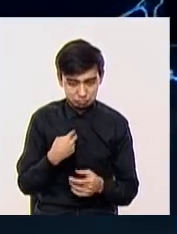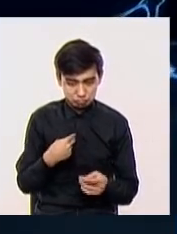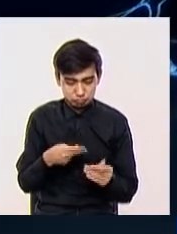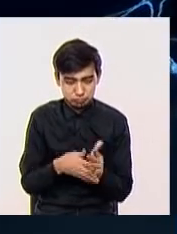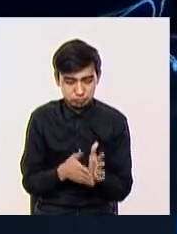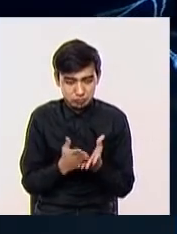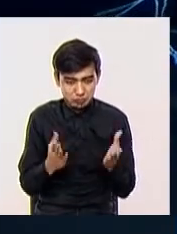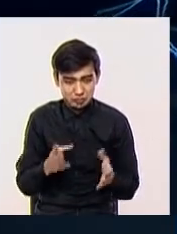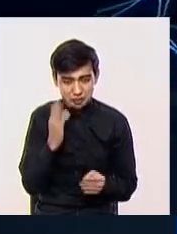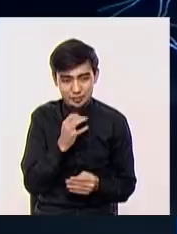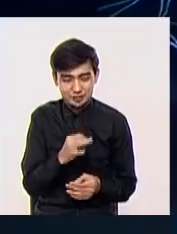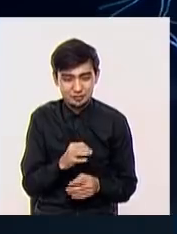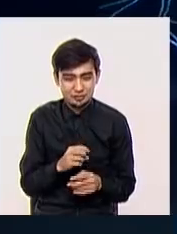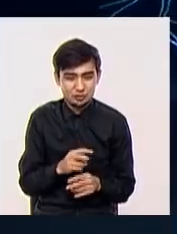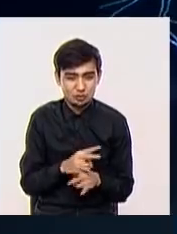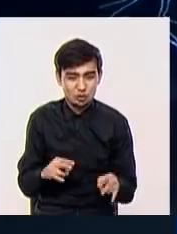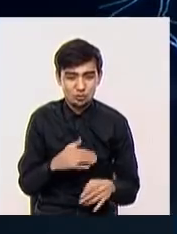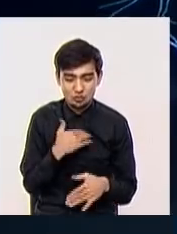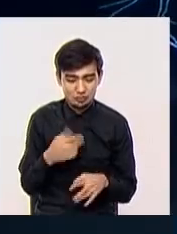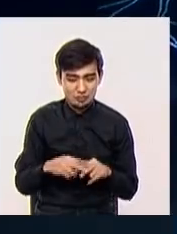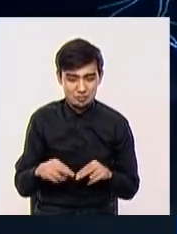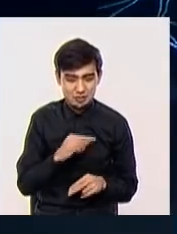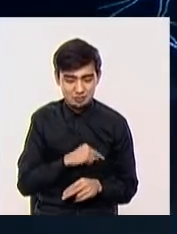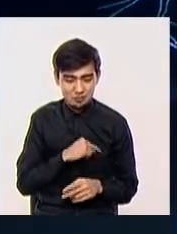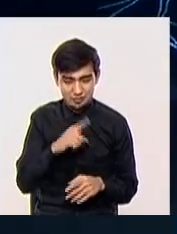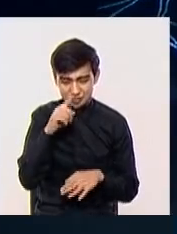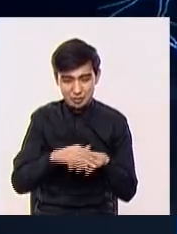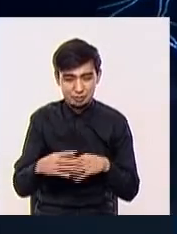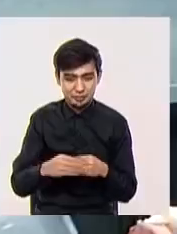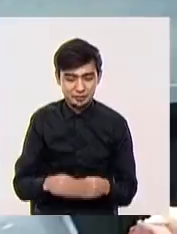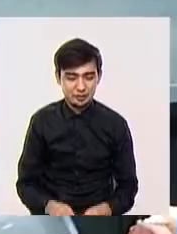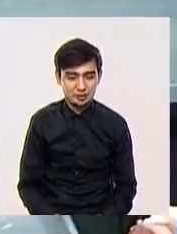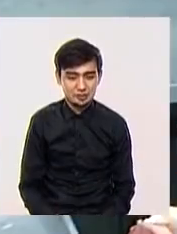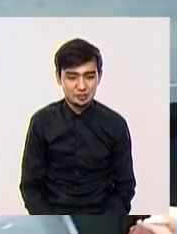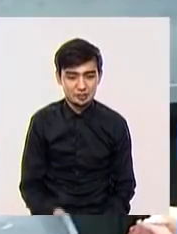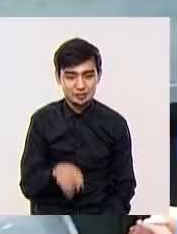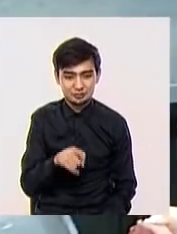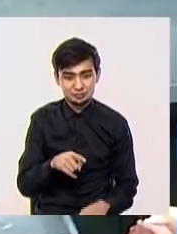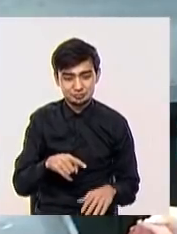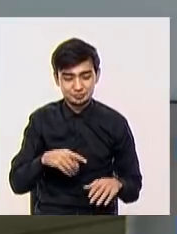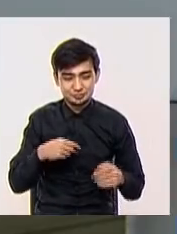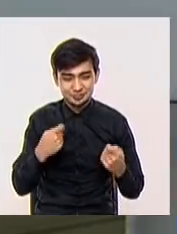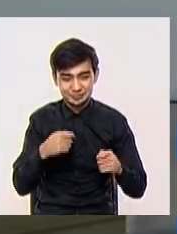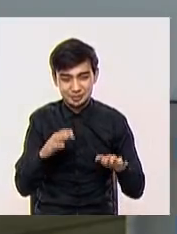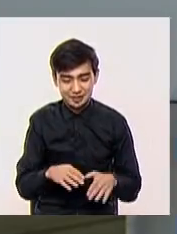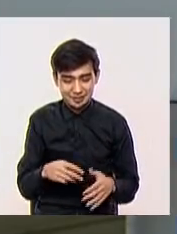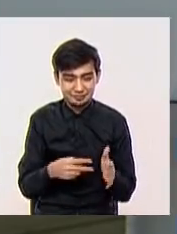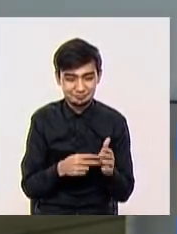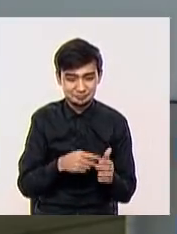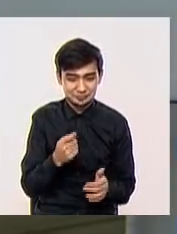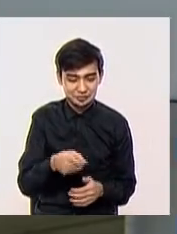все готовы сотрудничать с Акиматом. Ардакамал продолжит тему. В этой лавке реализуют мясо по минимальной